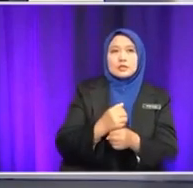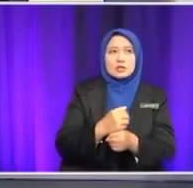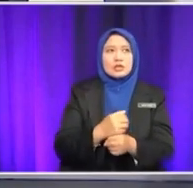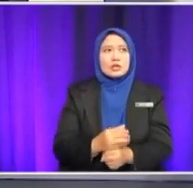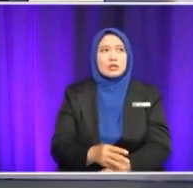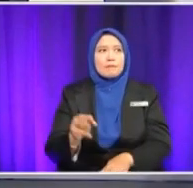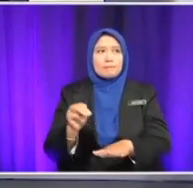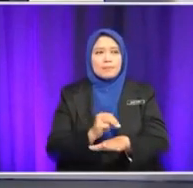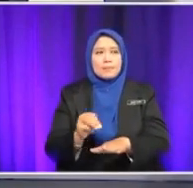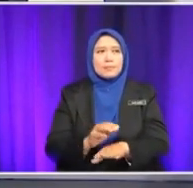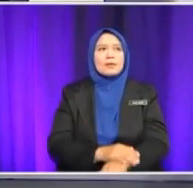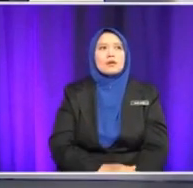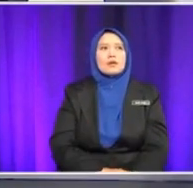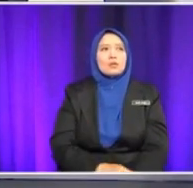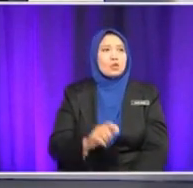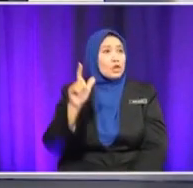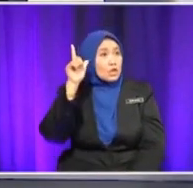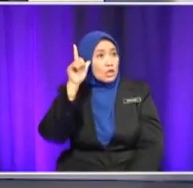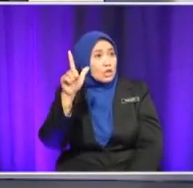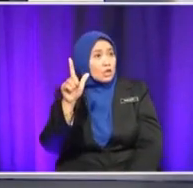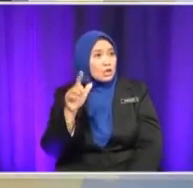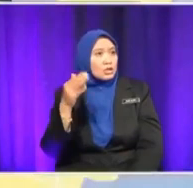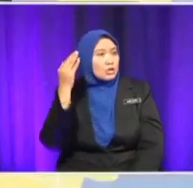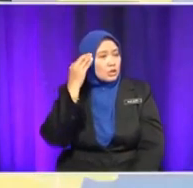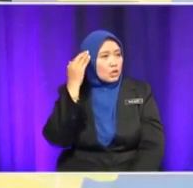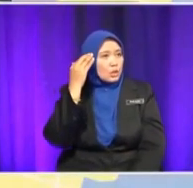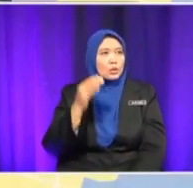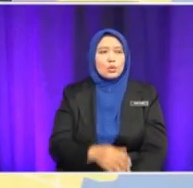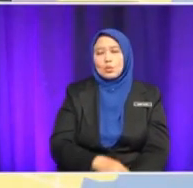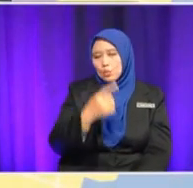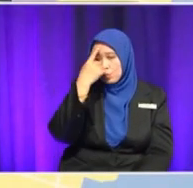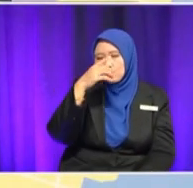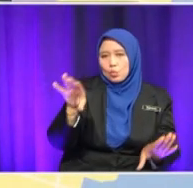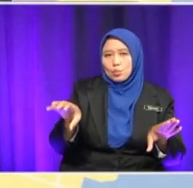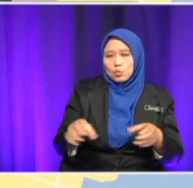lirik sendiri dan music sendiri itu diantara 97